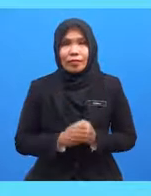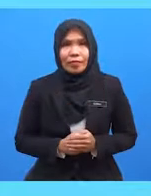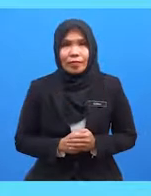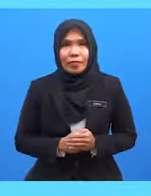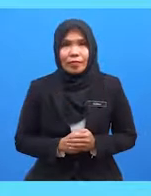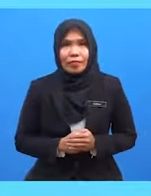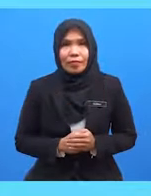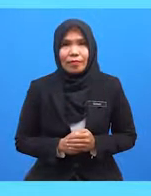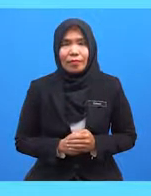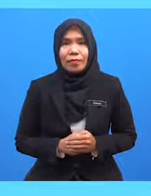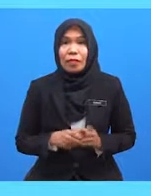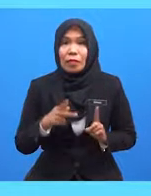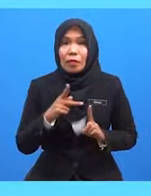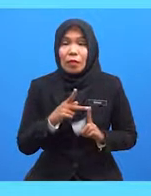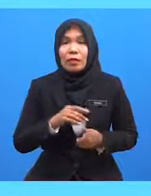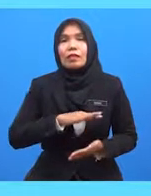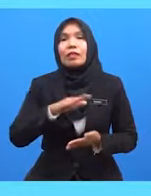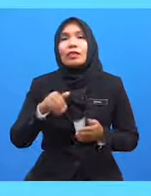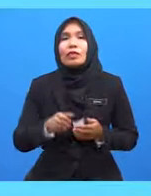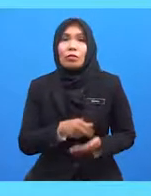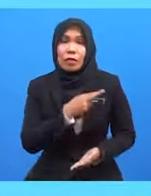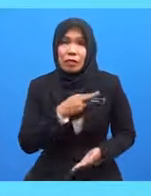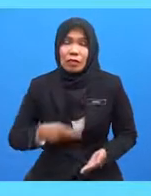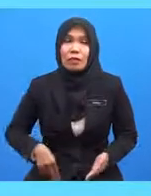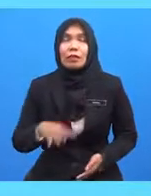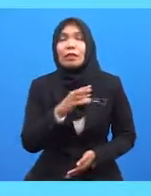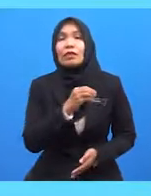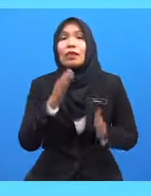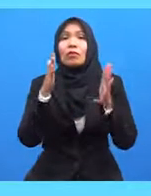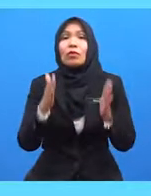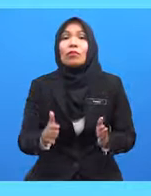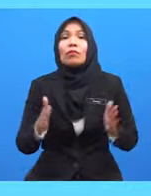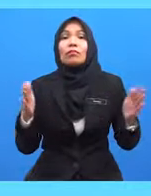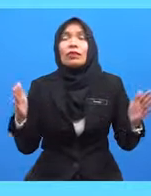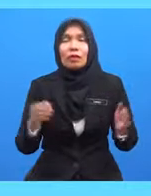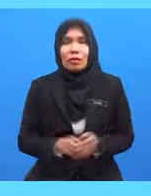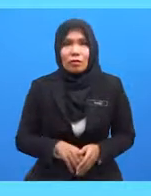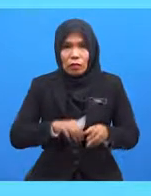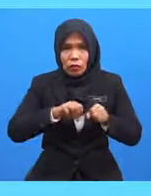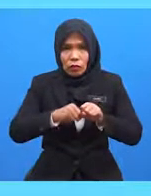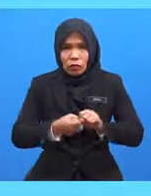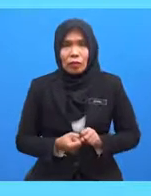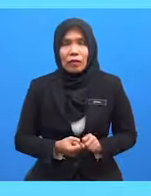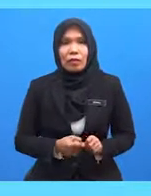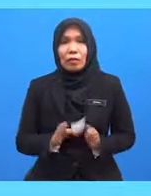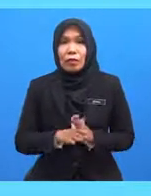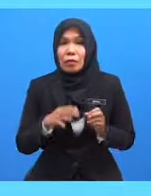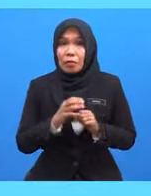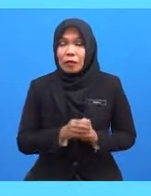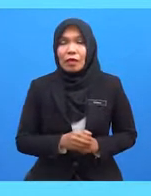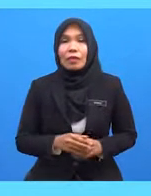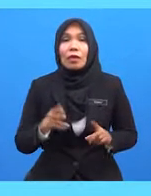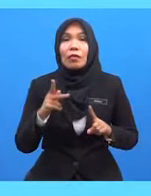peristiharan kepada semua raja dan orang besar supaya berpegang teguh kepada